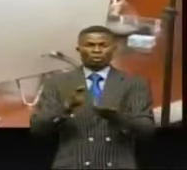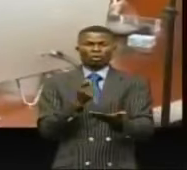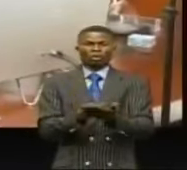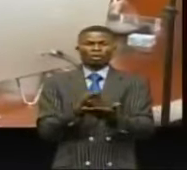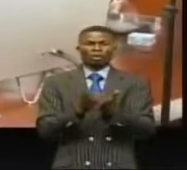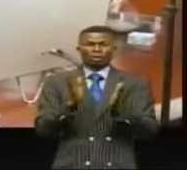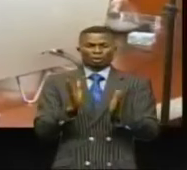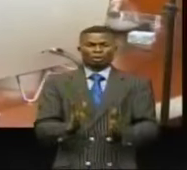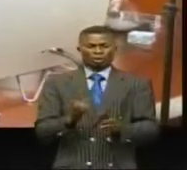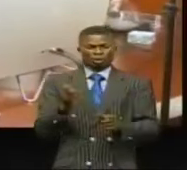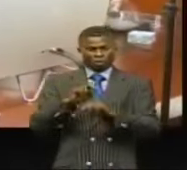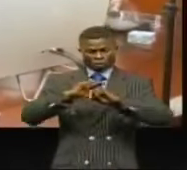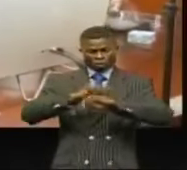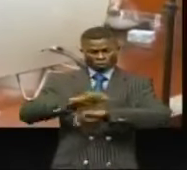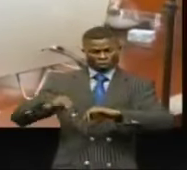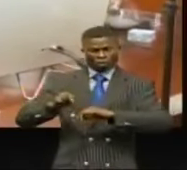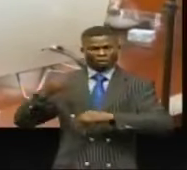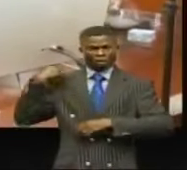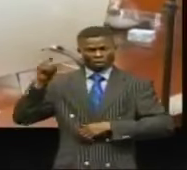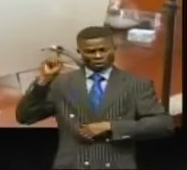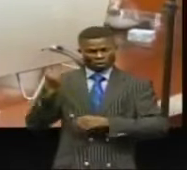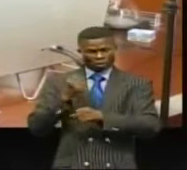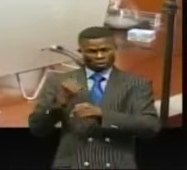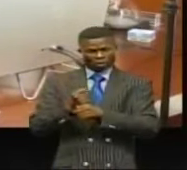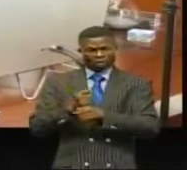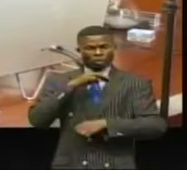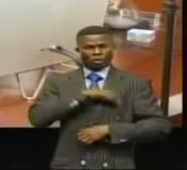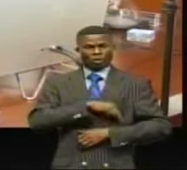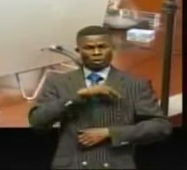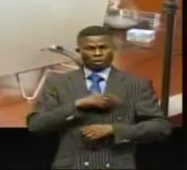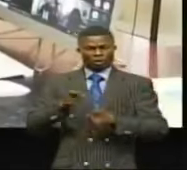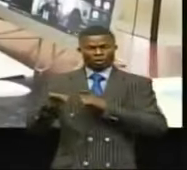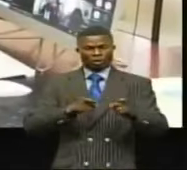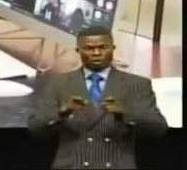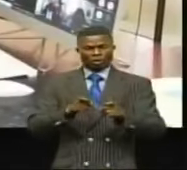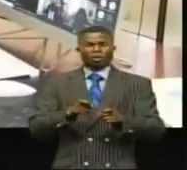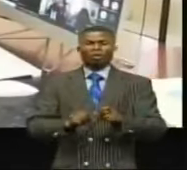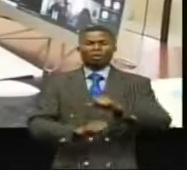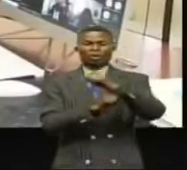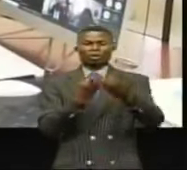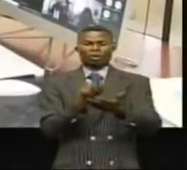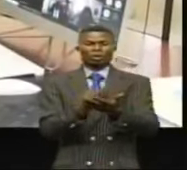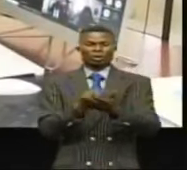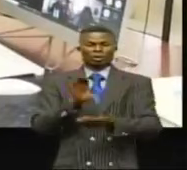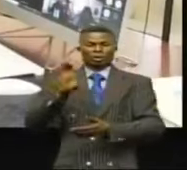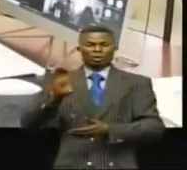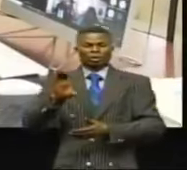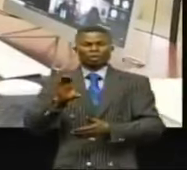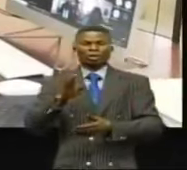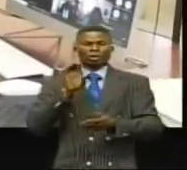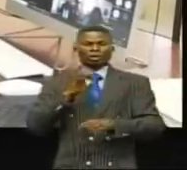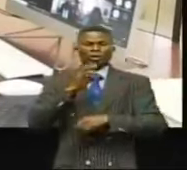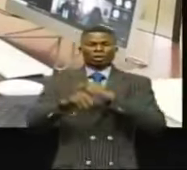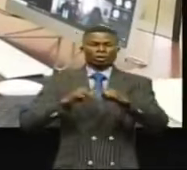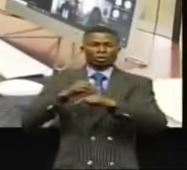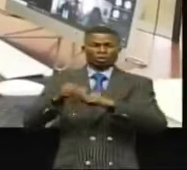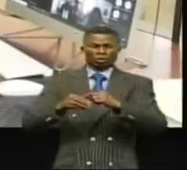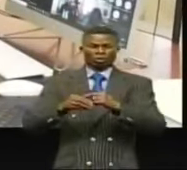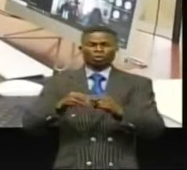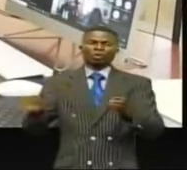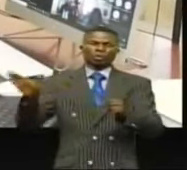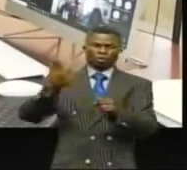ces services publics sont investis de la mission de gérer les actifs financiers et les dépôts bancaires de l'État pour combler les besoins de